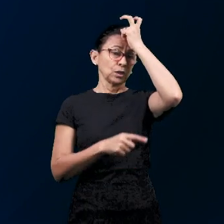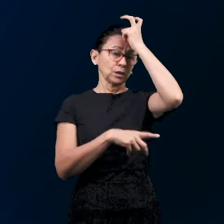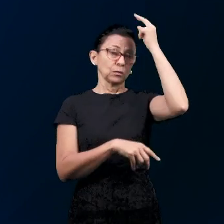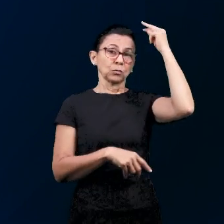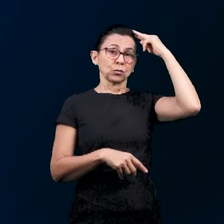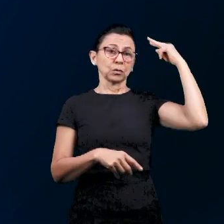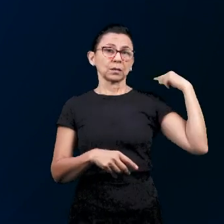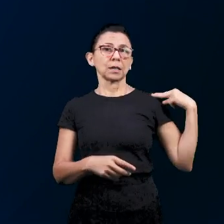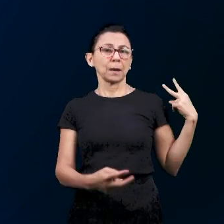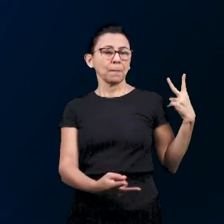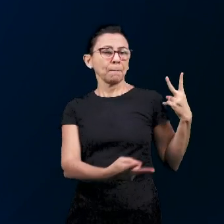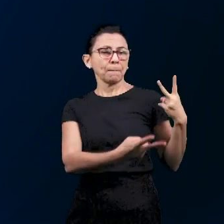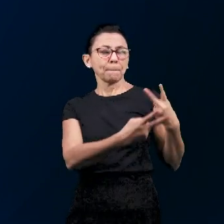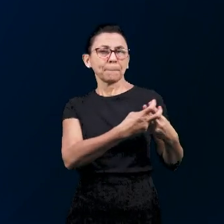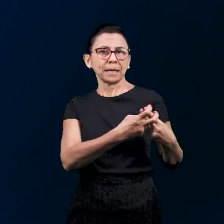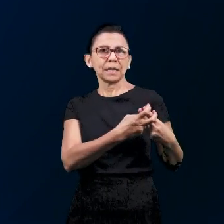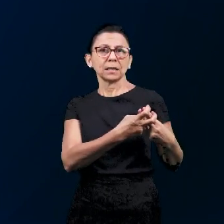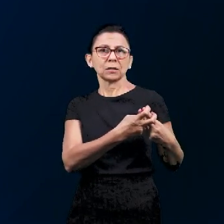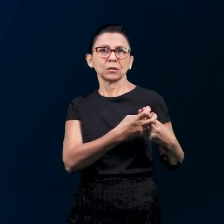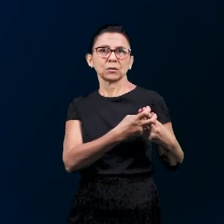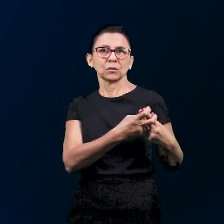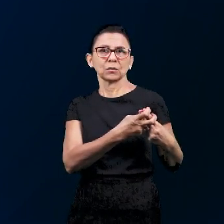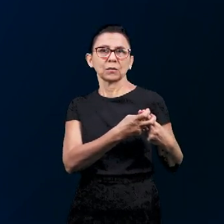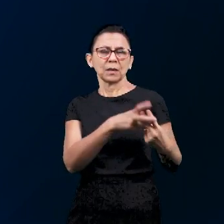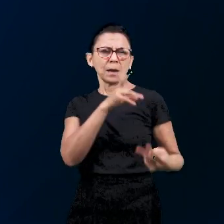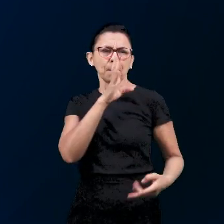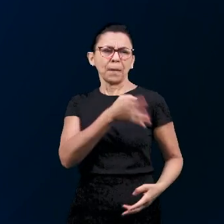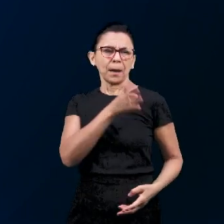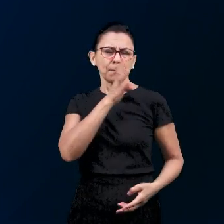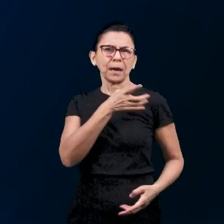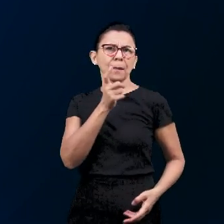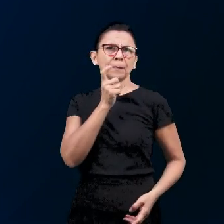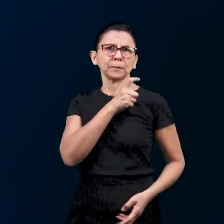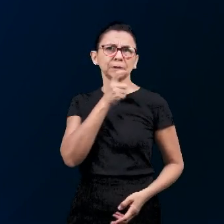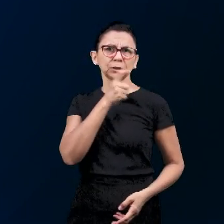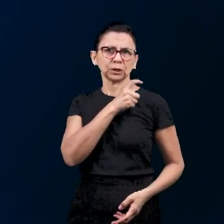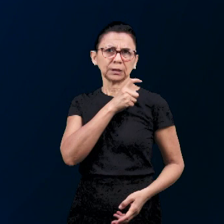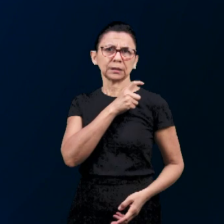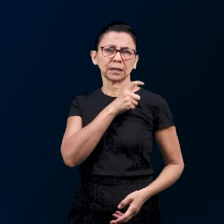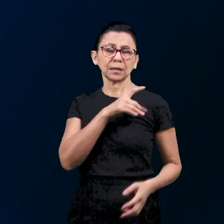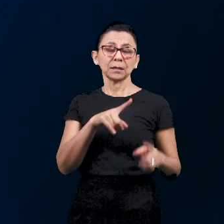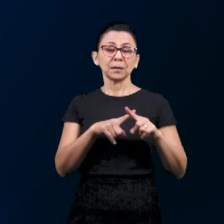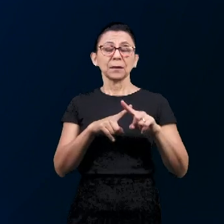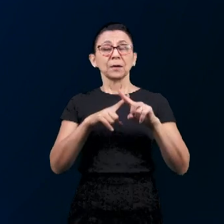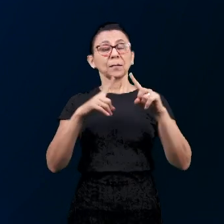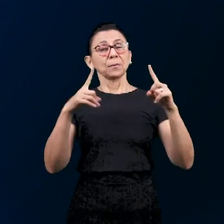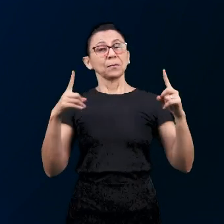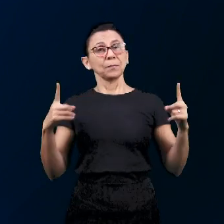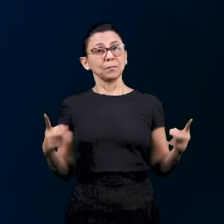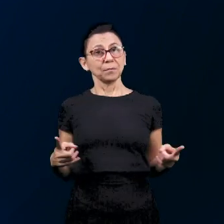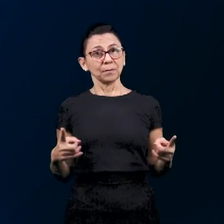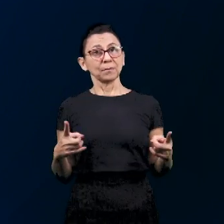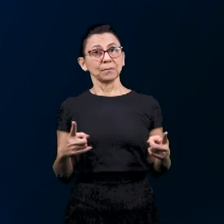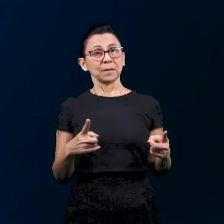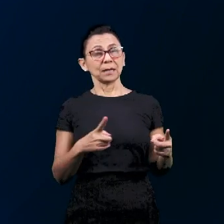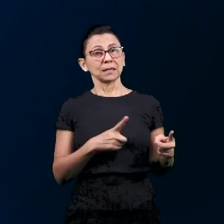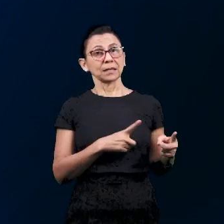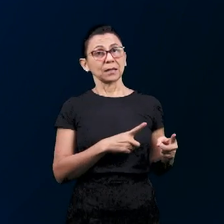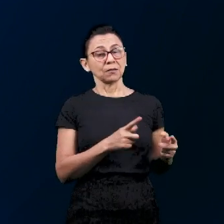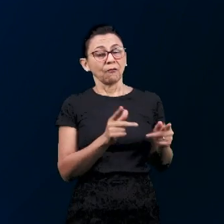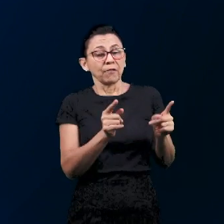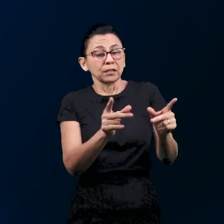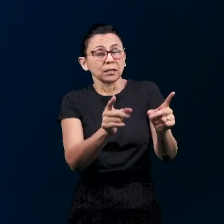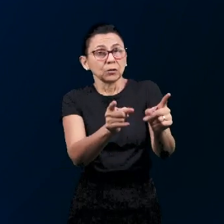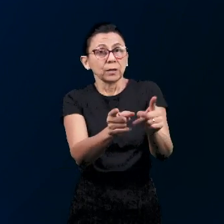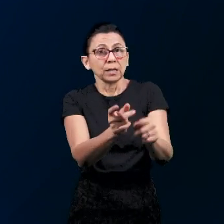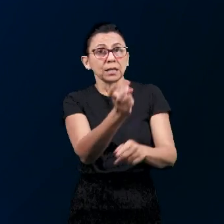à cause des fausses accusations, mais dans son troisième année de prison, il est délivré. Il est ramené